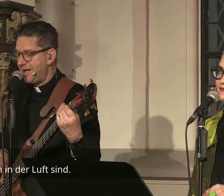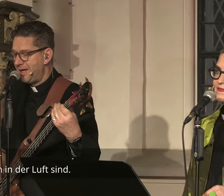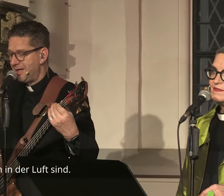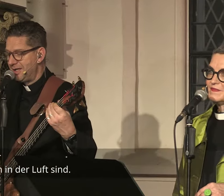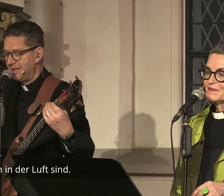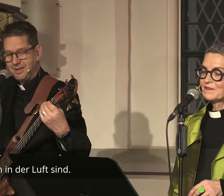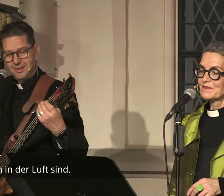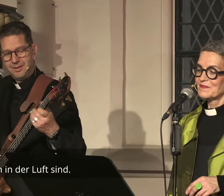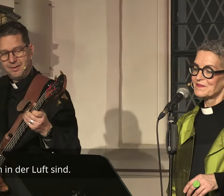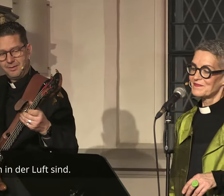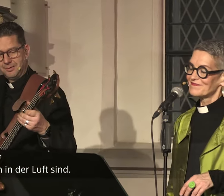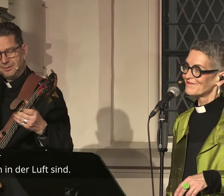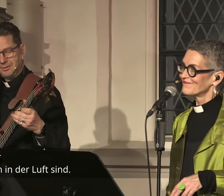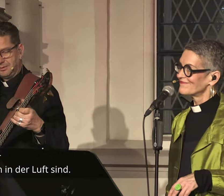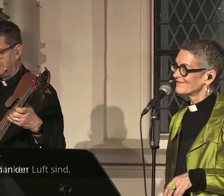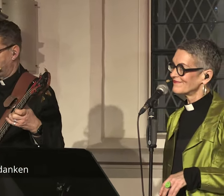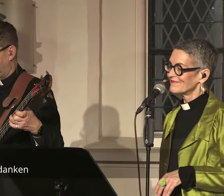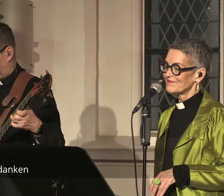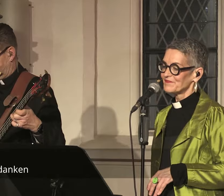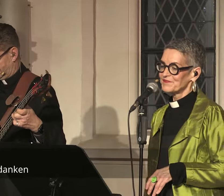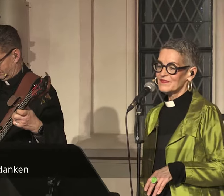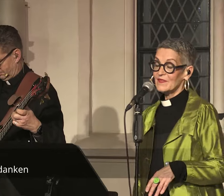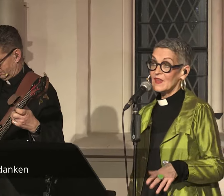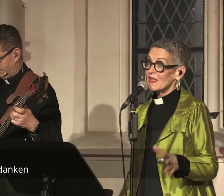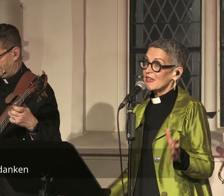the air.